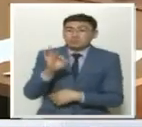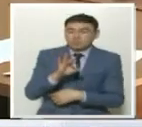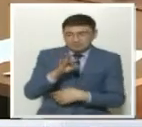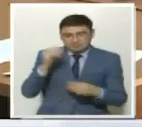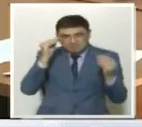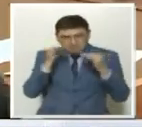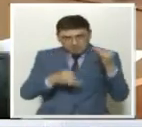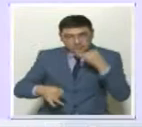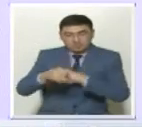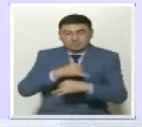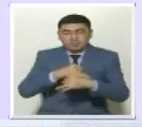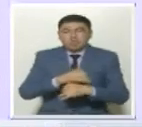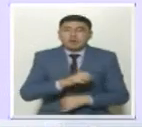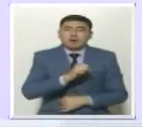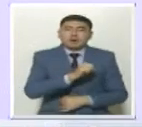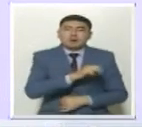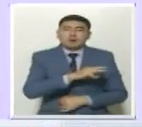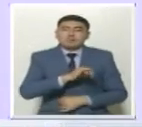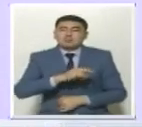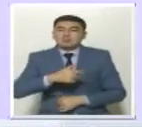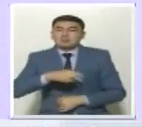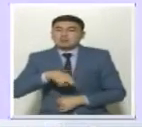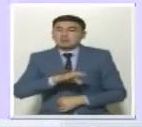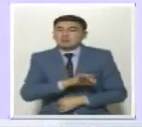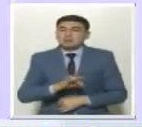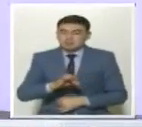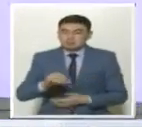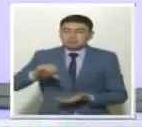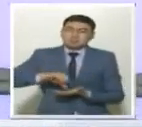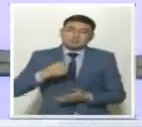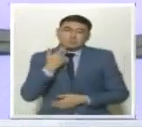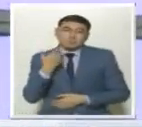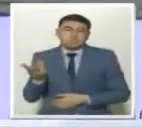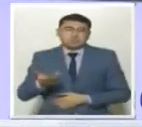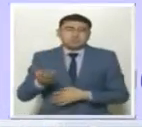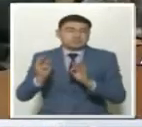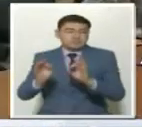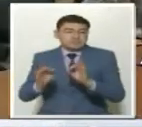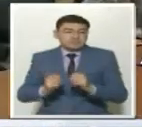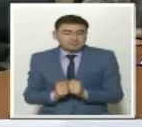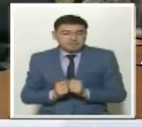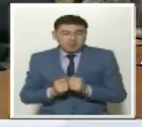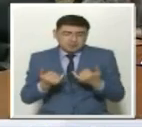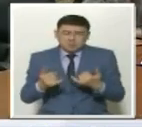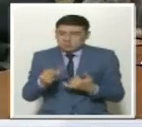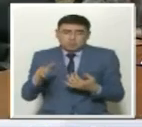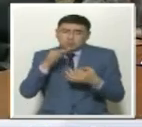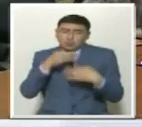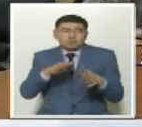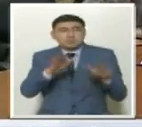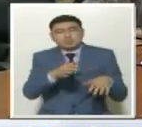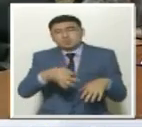сақтау басқармасының басшысы Аманбек Жұмыров келіп баяндама жасады. Сала басшысының айтуынша, 11 айда облыстан тыс жерге барып тегін